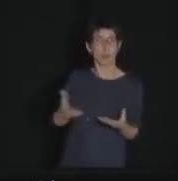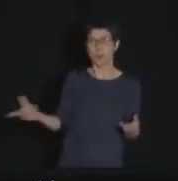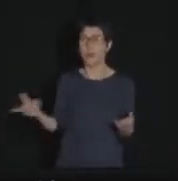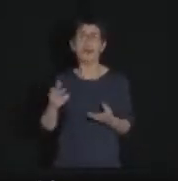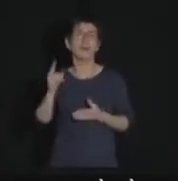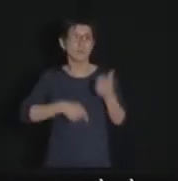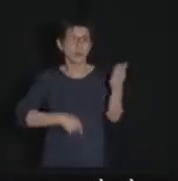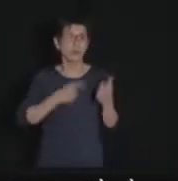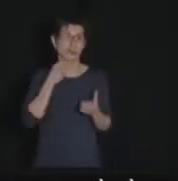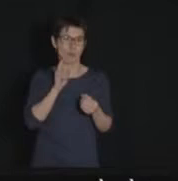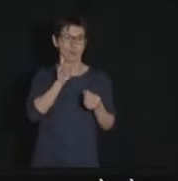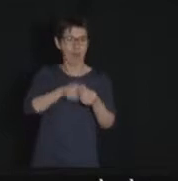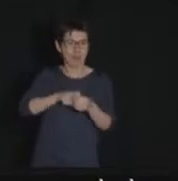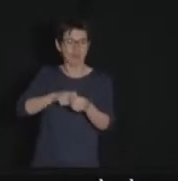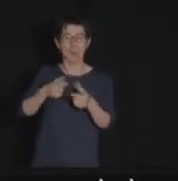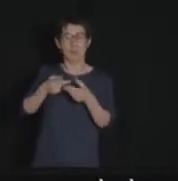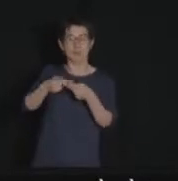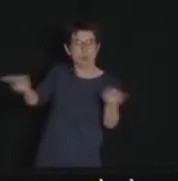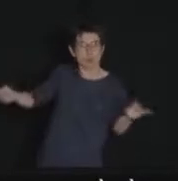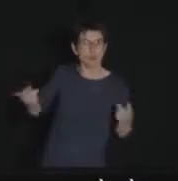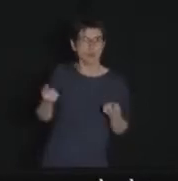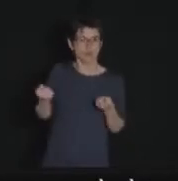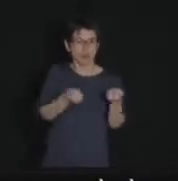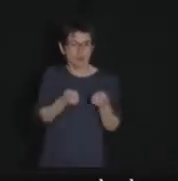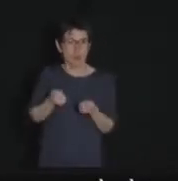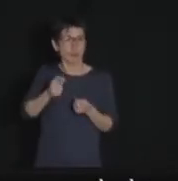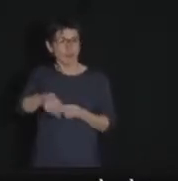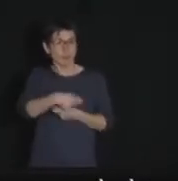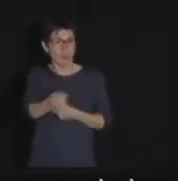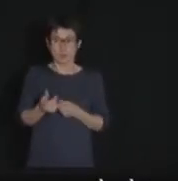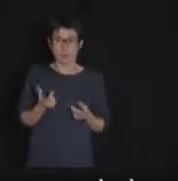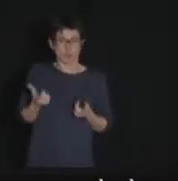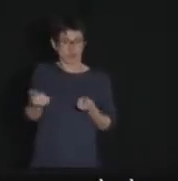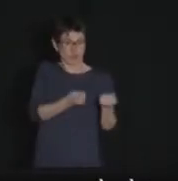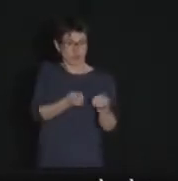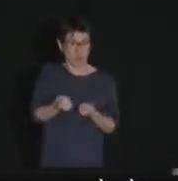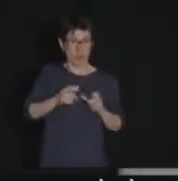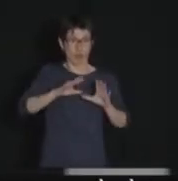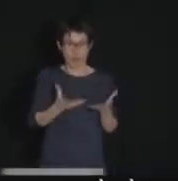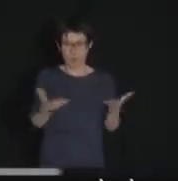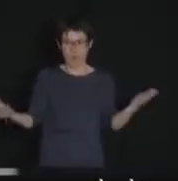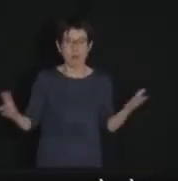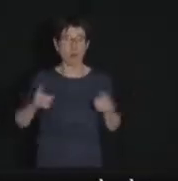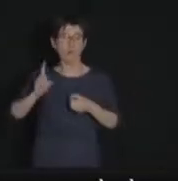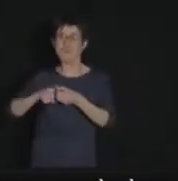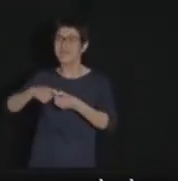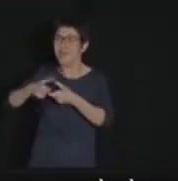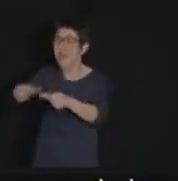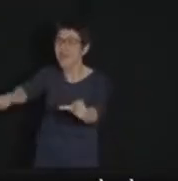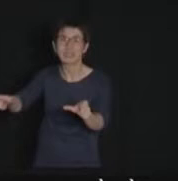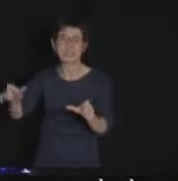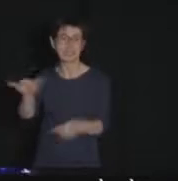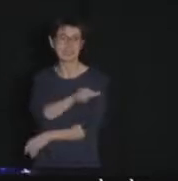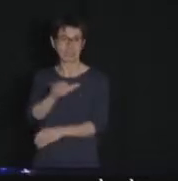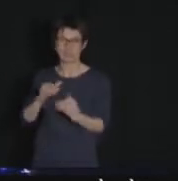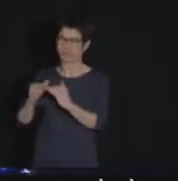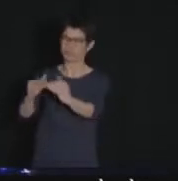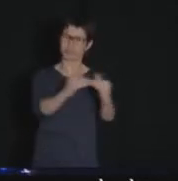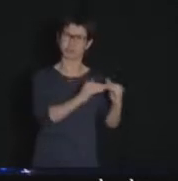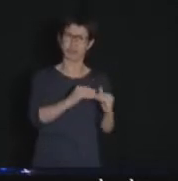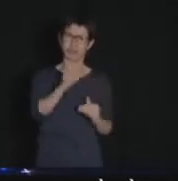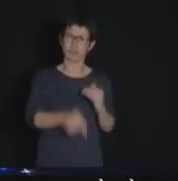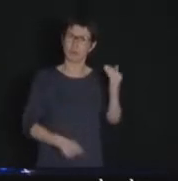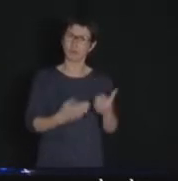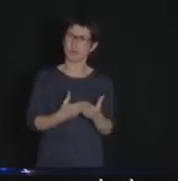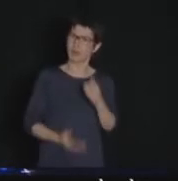faut donc qu'il y ait des points d'accès public qui rendent possible cette connexion. Et puis, il faut que cette connexion soit possible partout. Et pour ça, il faut que les